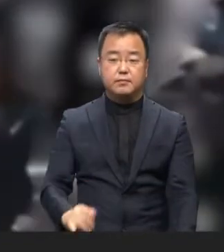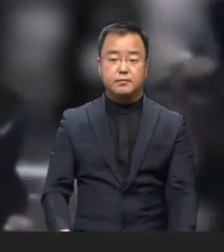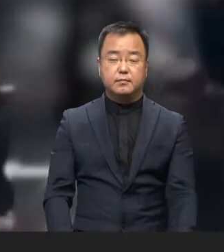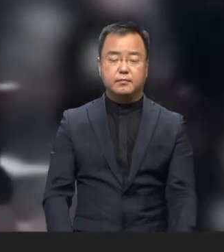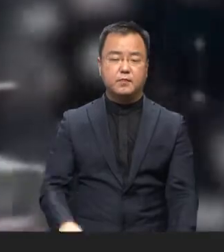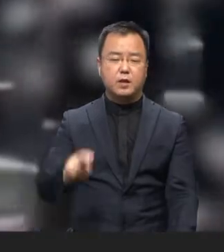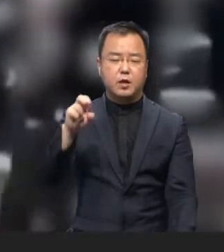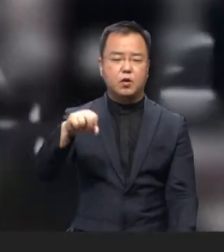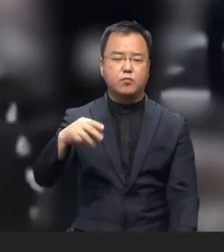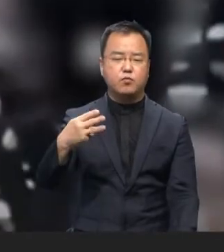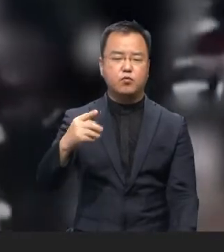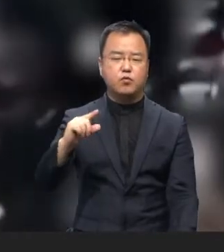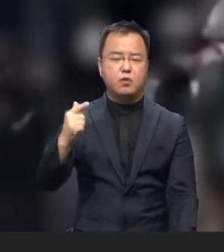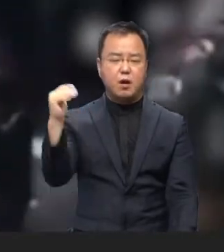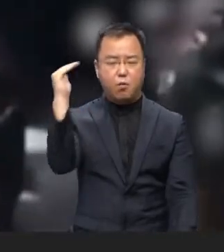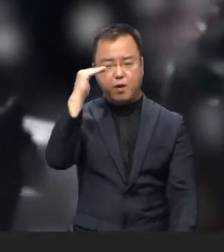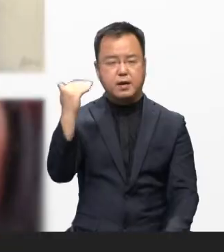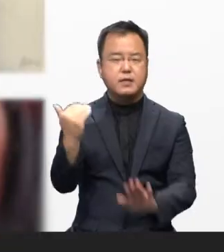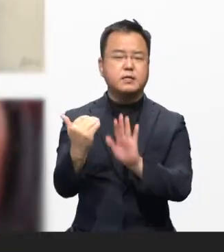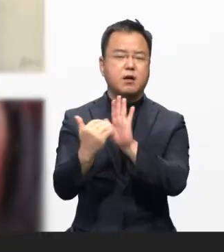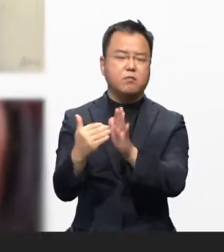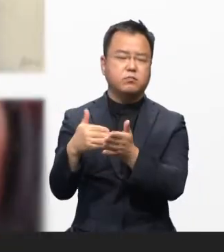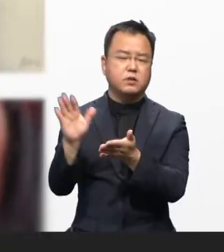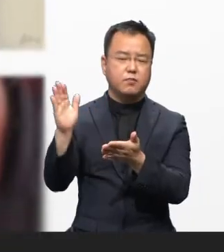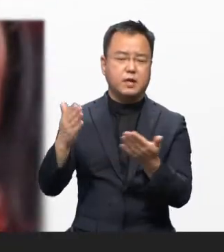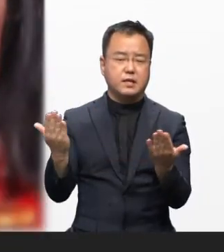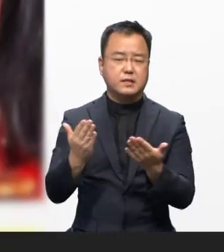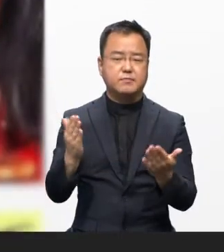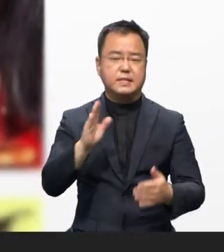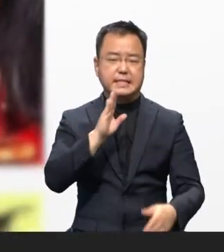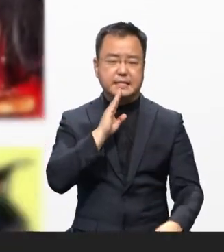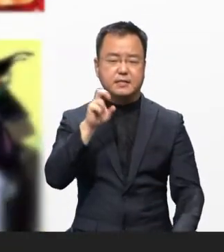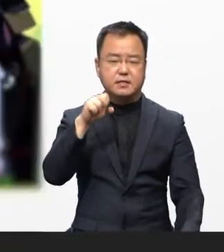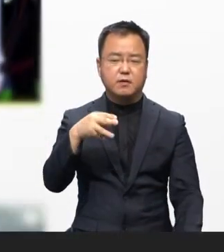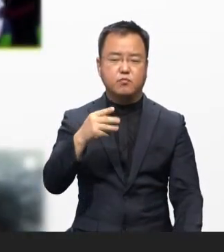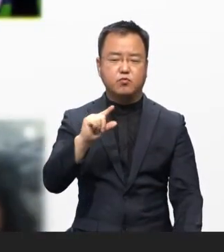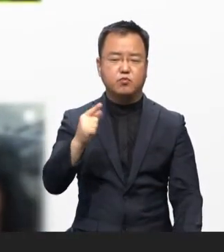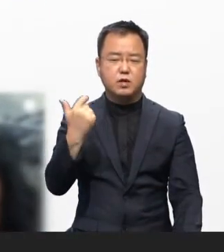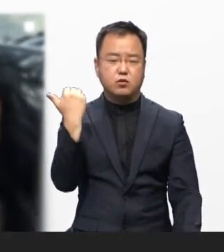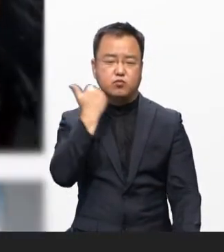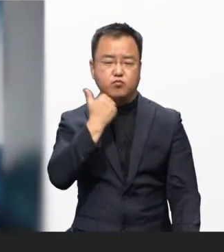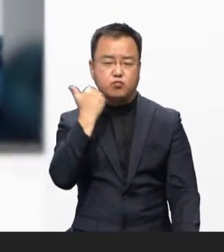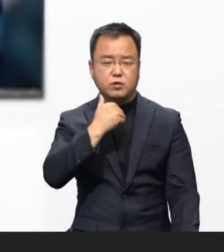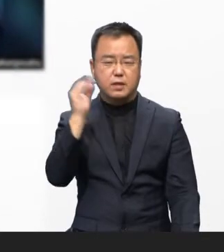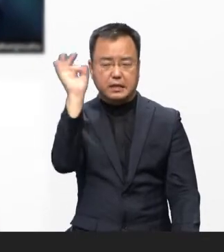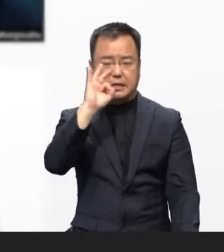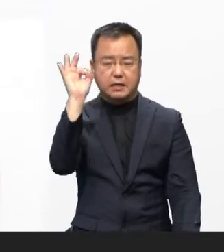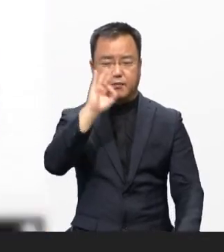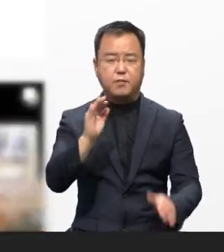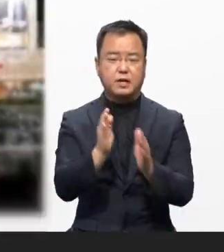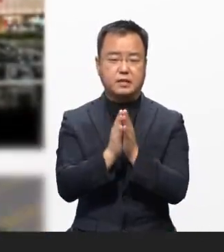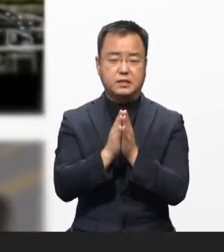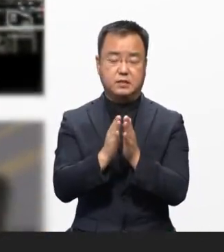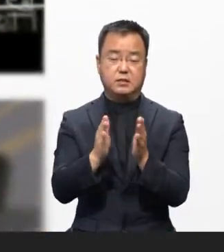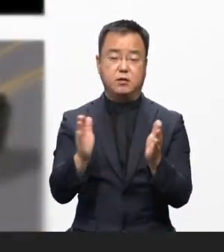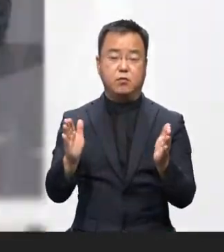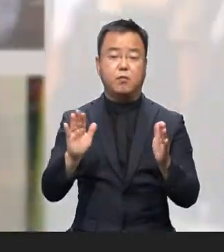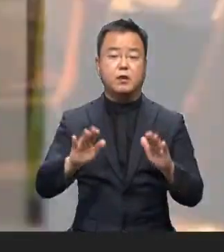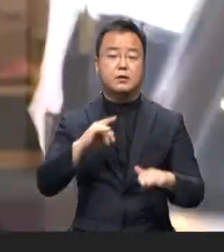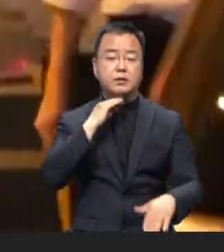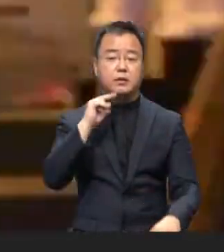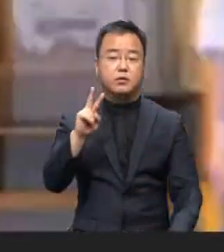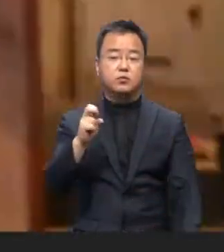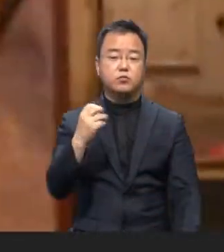뮬란 관람 거부 운동은 진짜 뮬란 찾기로 이어졌습니다. 그리고 24살의 홍콩 민주화